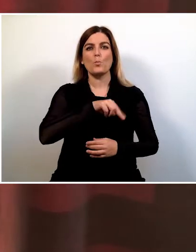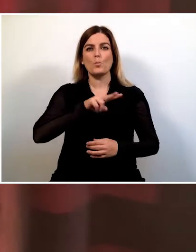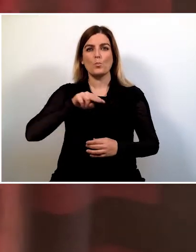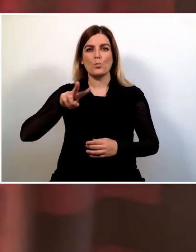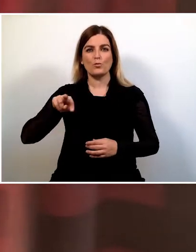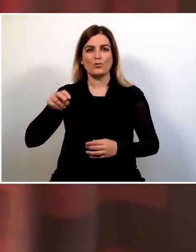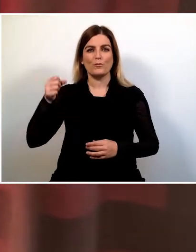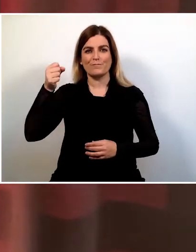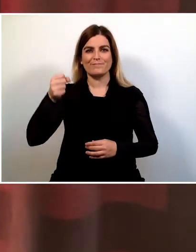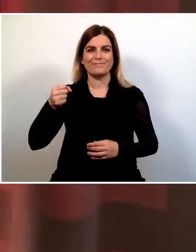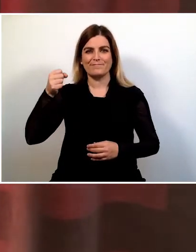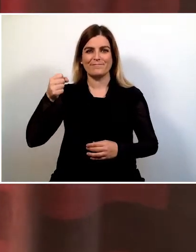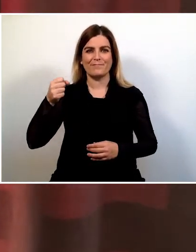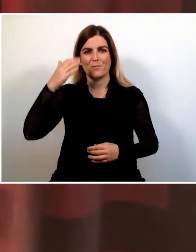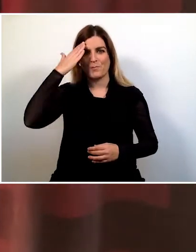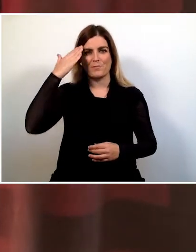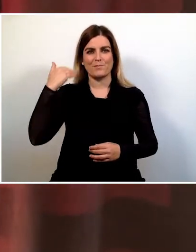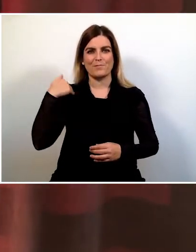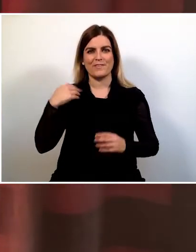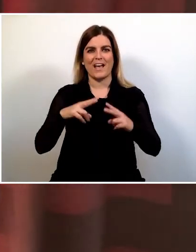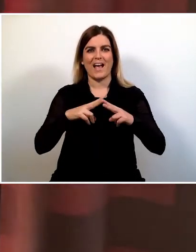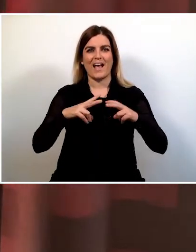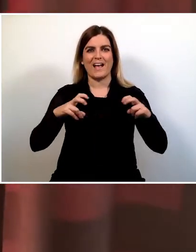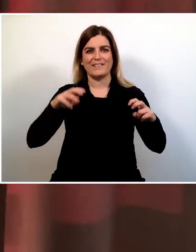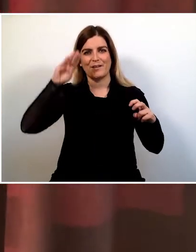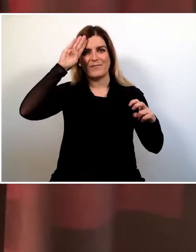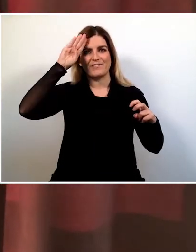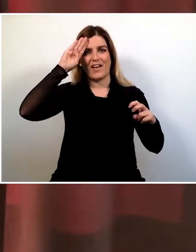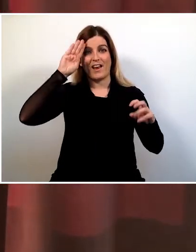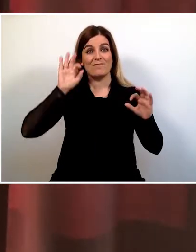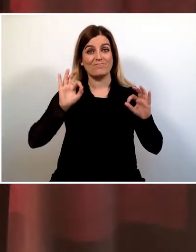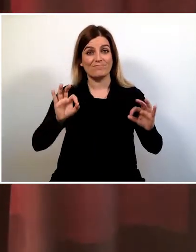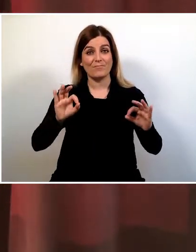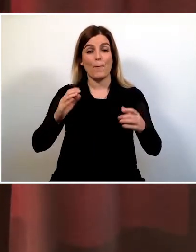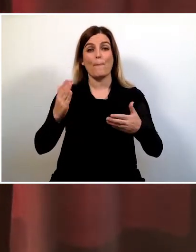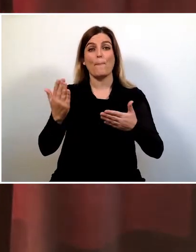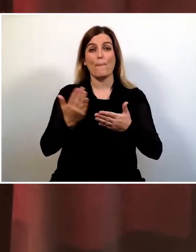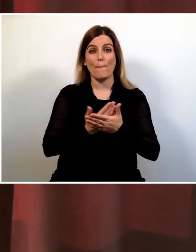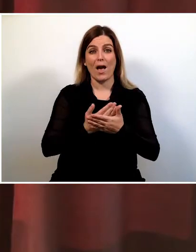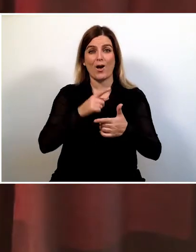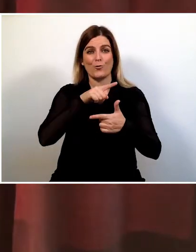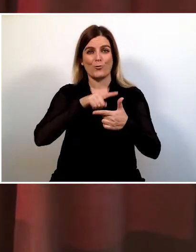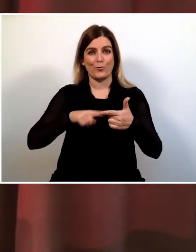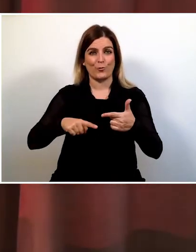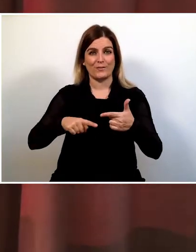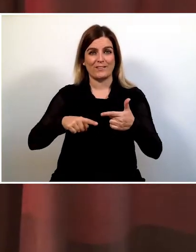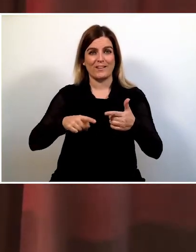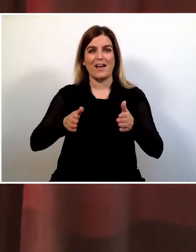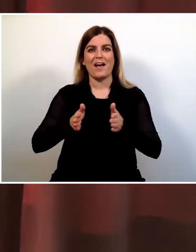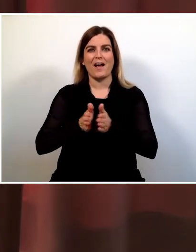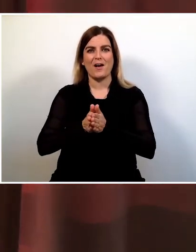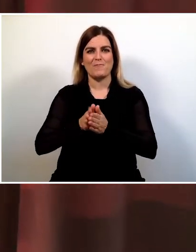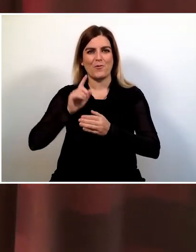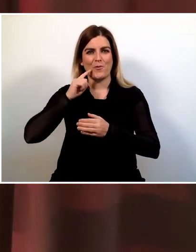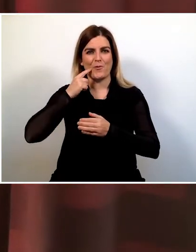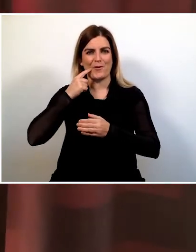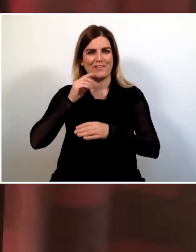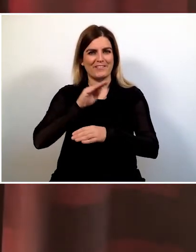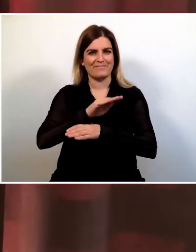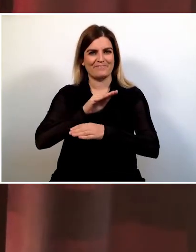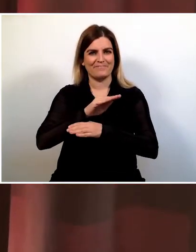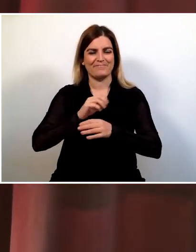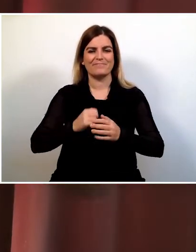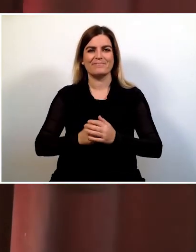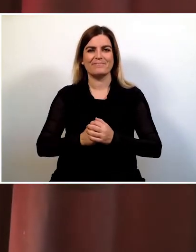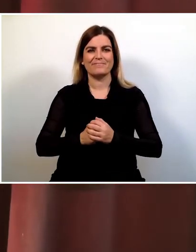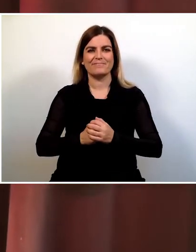Des del Museu de la Pagesia de Castellbisbal us ensenyarem a fer una recepta d'un pa de pagès sense gluten d'olives.